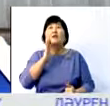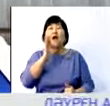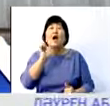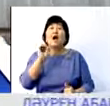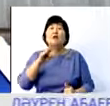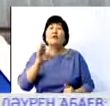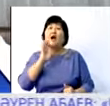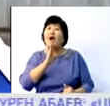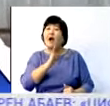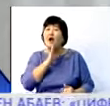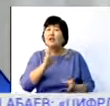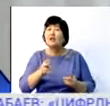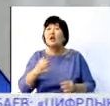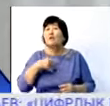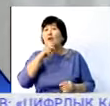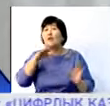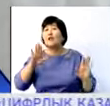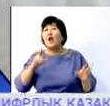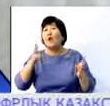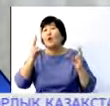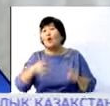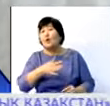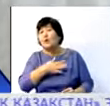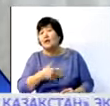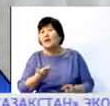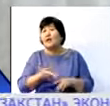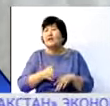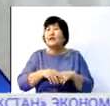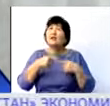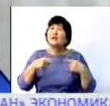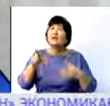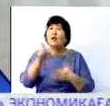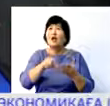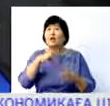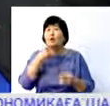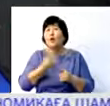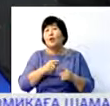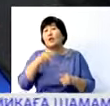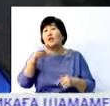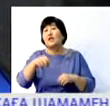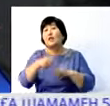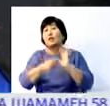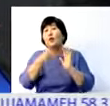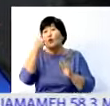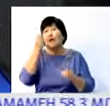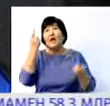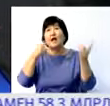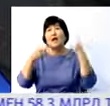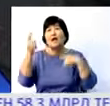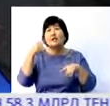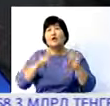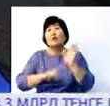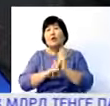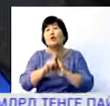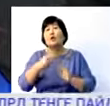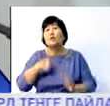автордың анашым, мен бірақ қожаралы, жаратқан ием жанарыңды салмаған сынды әндері бар. Ал 2016 жылы шығармашыл тұлғаның «Мен